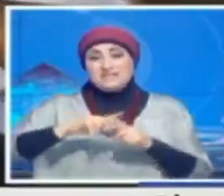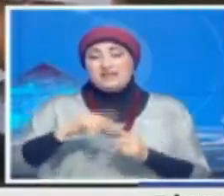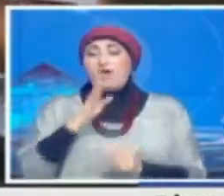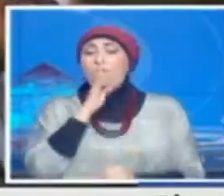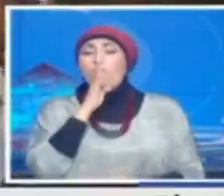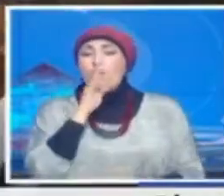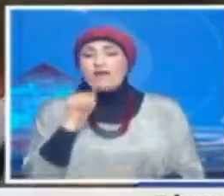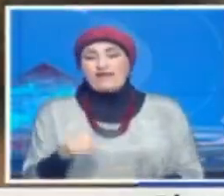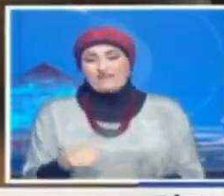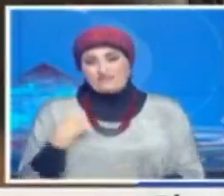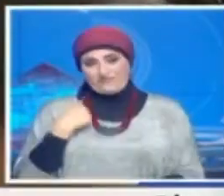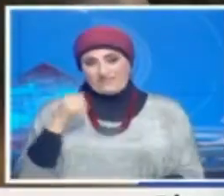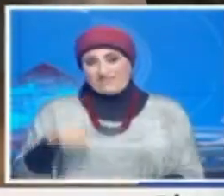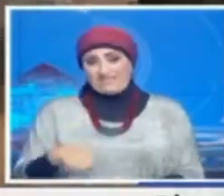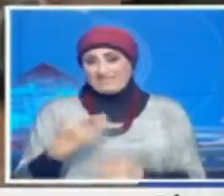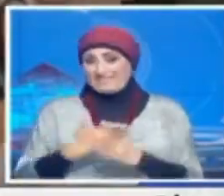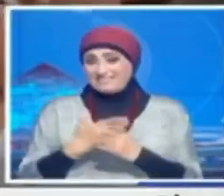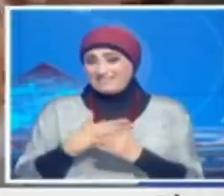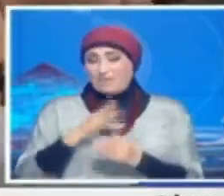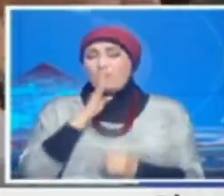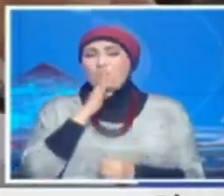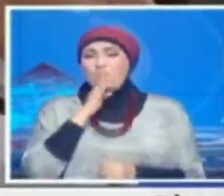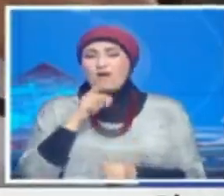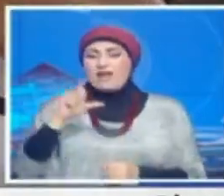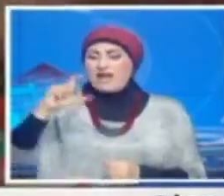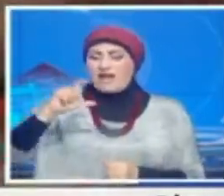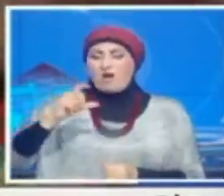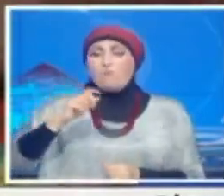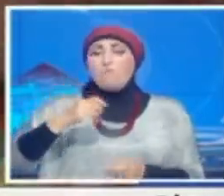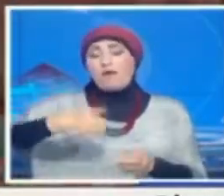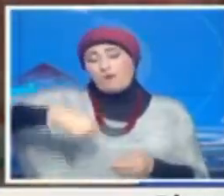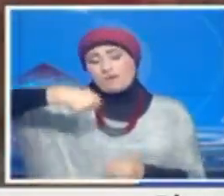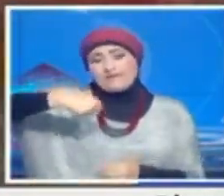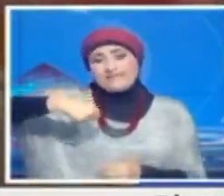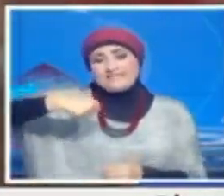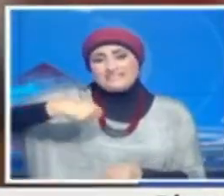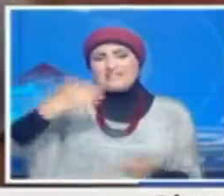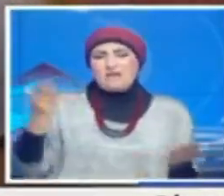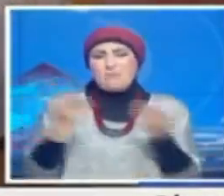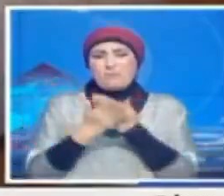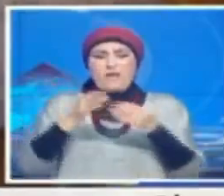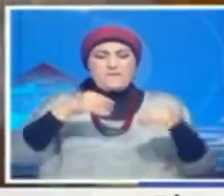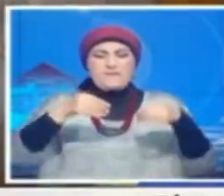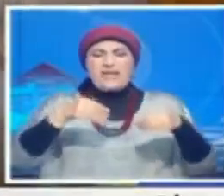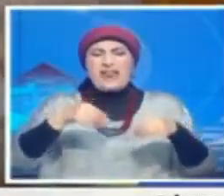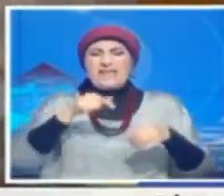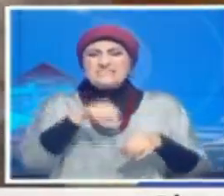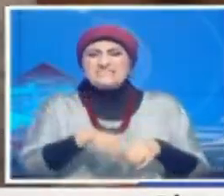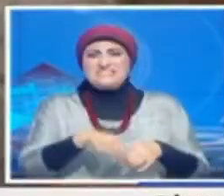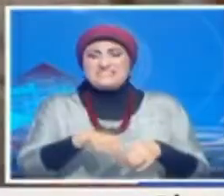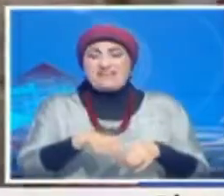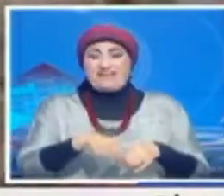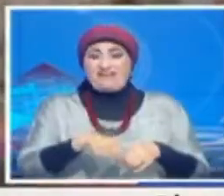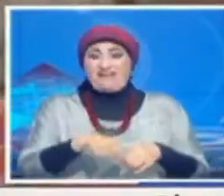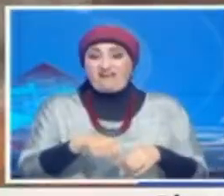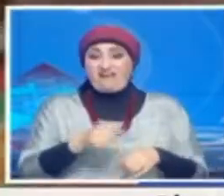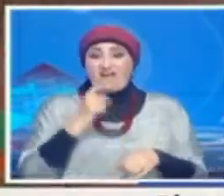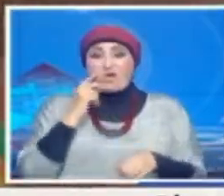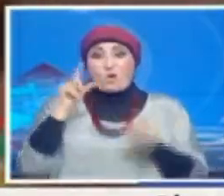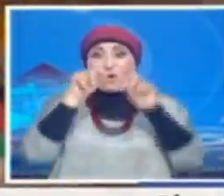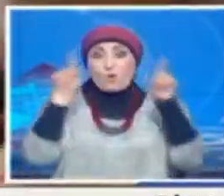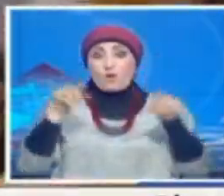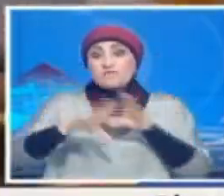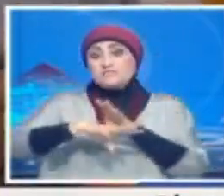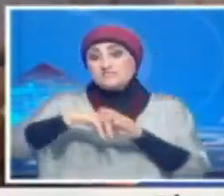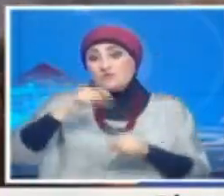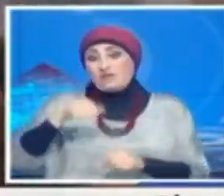الورقية بالمحافظة لإنتاج الأكواب والأكياس بديلا عن الصناعات البلاستيكية، وتحت شعار صنع